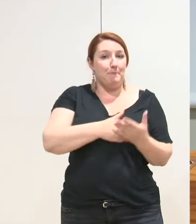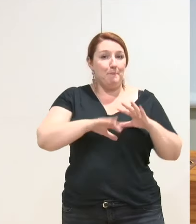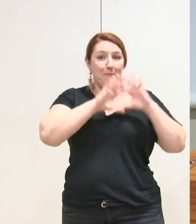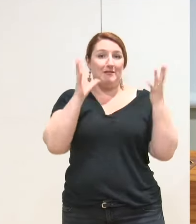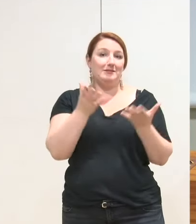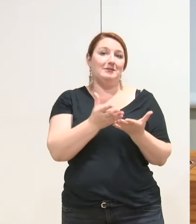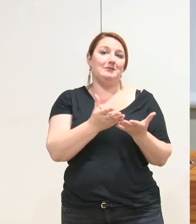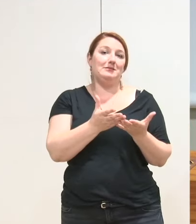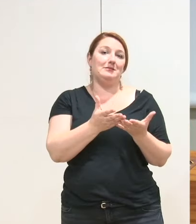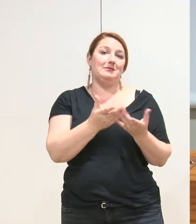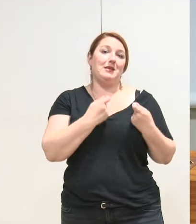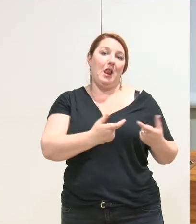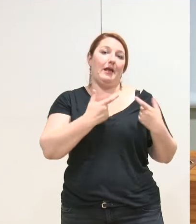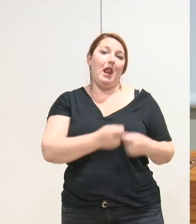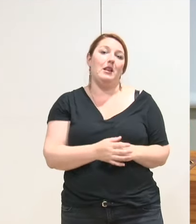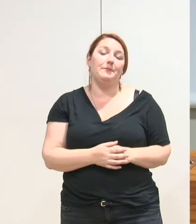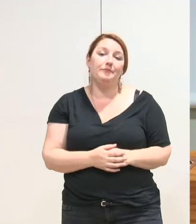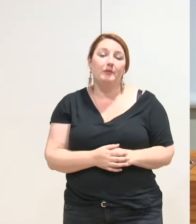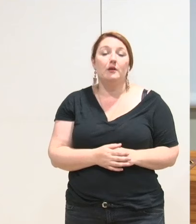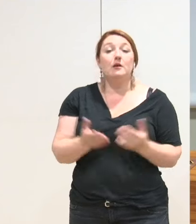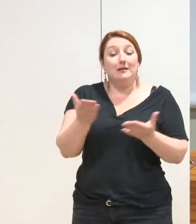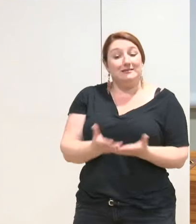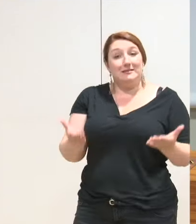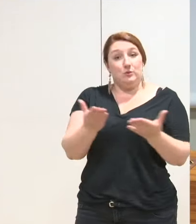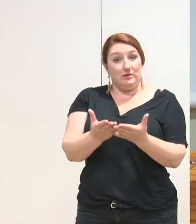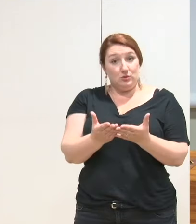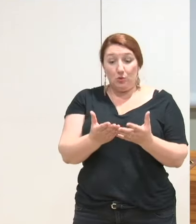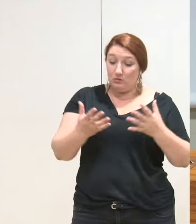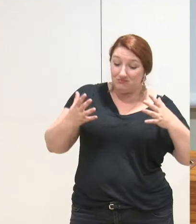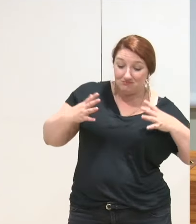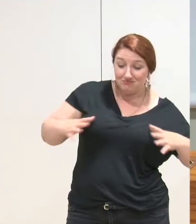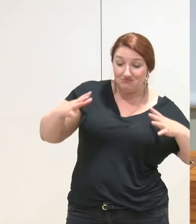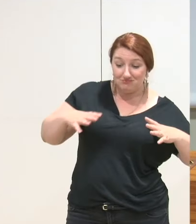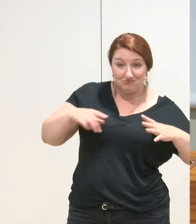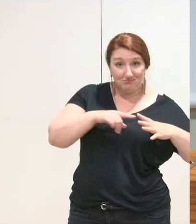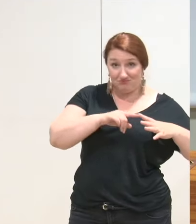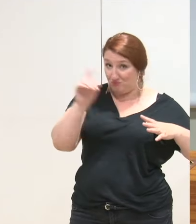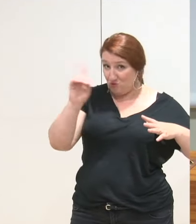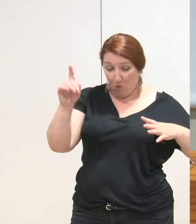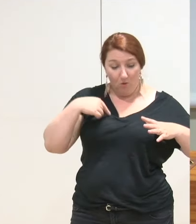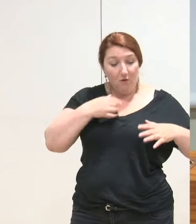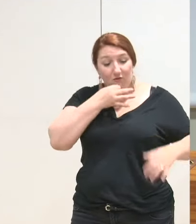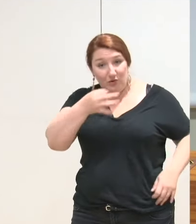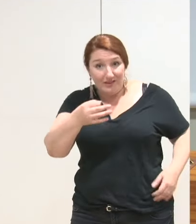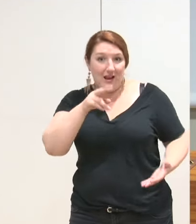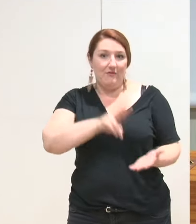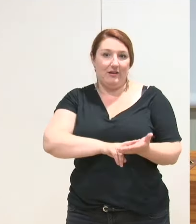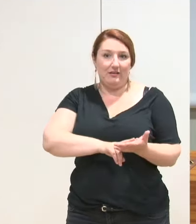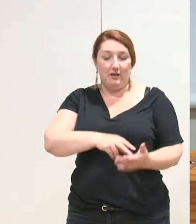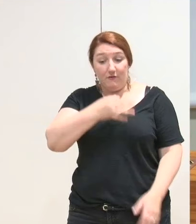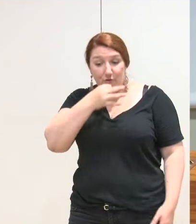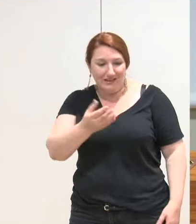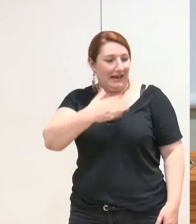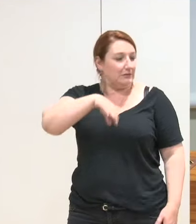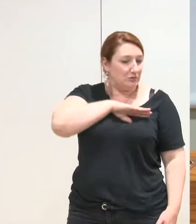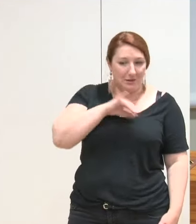masse salariale nous devons face à cette situation non pas nous défausser mais un dire la vérité dire où sont les responsabilités et pour ce qui nous